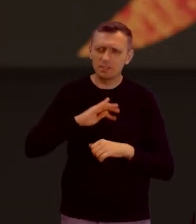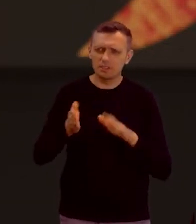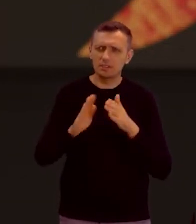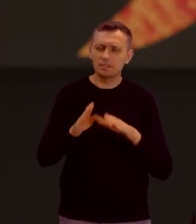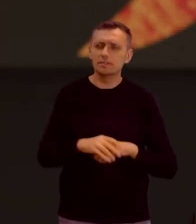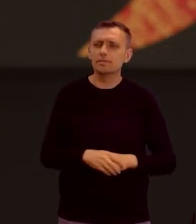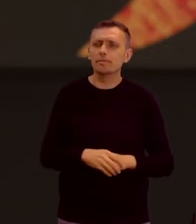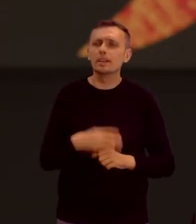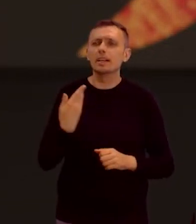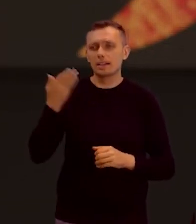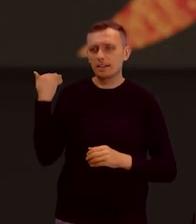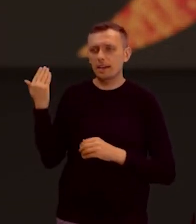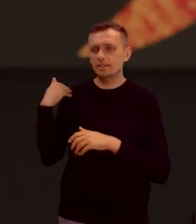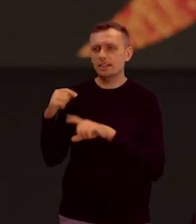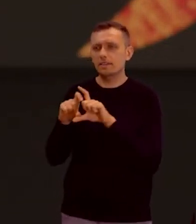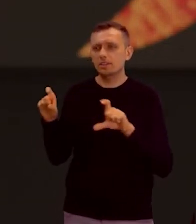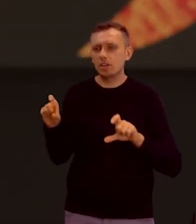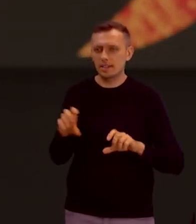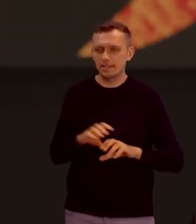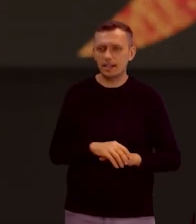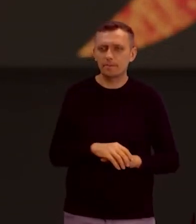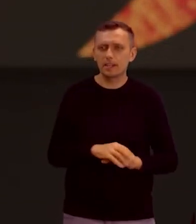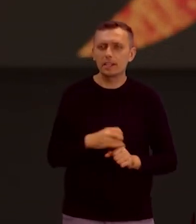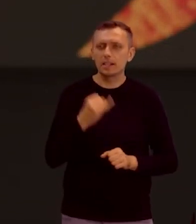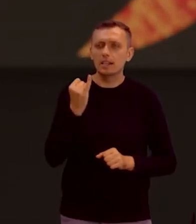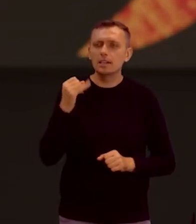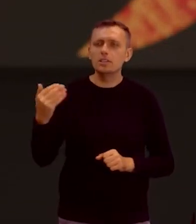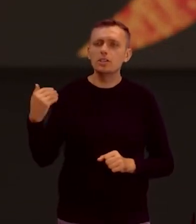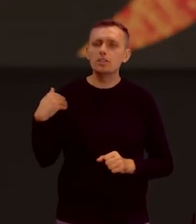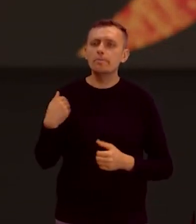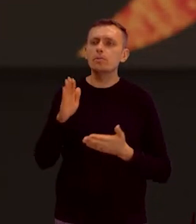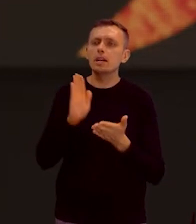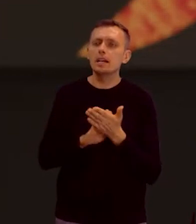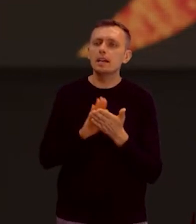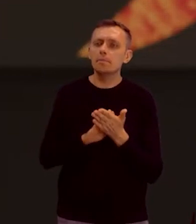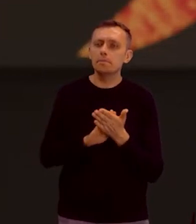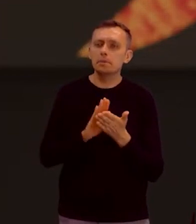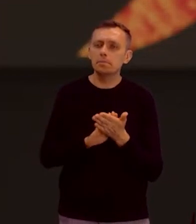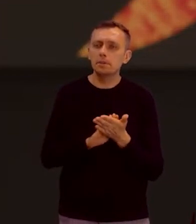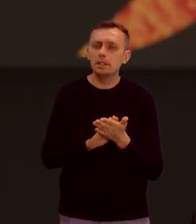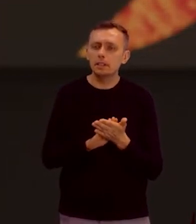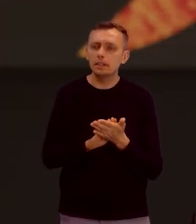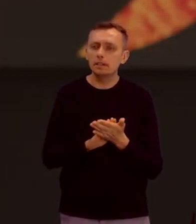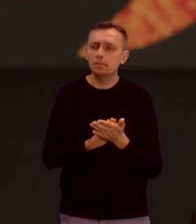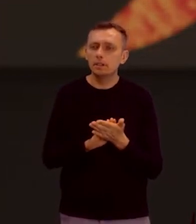W dawnych czasach dzieci były taką biblijną wersją ZUS-u,